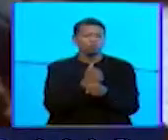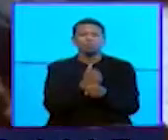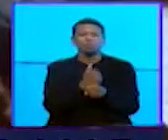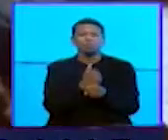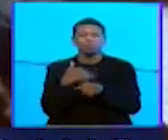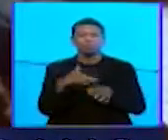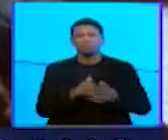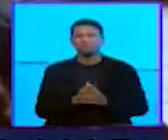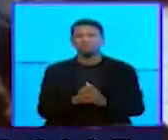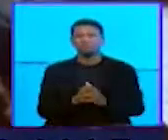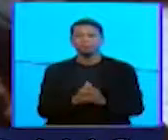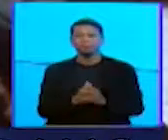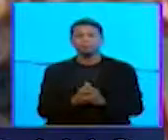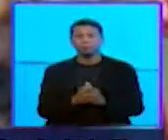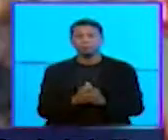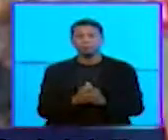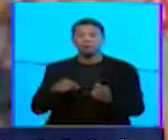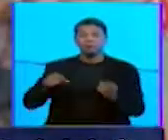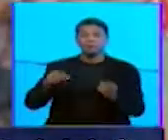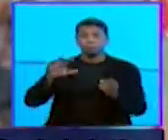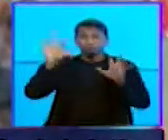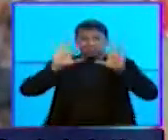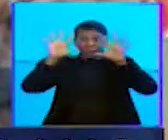menjadi penyebab hujan ekstrim dan ombak tinggi.